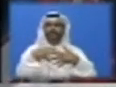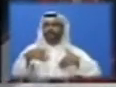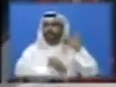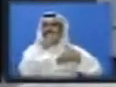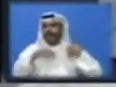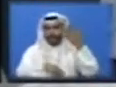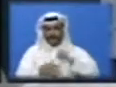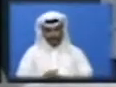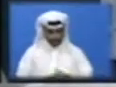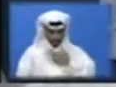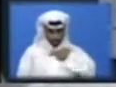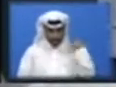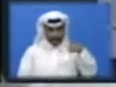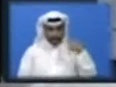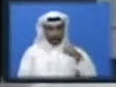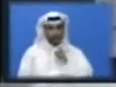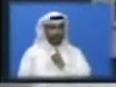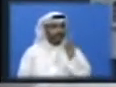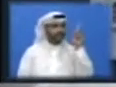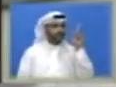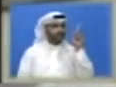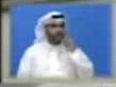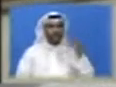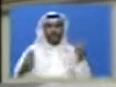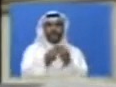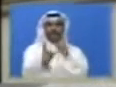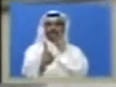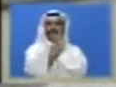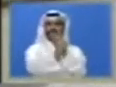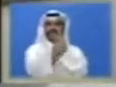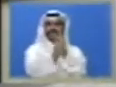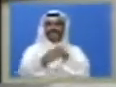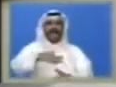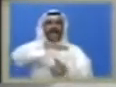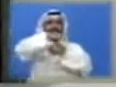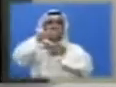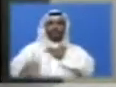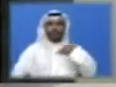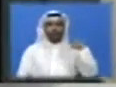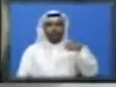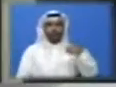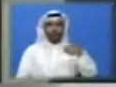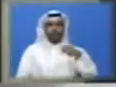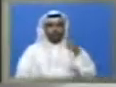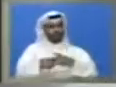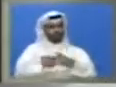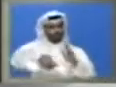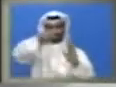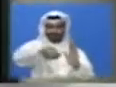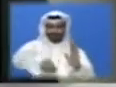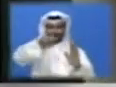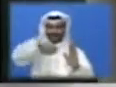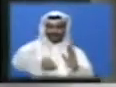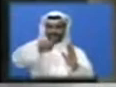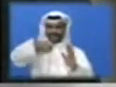مقر الحكومة التقى الوفد البرلماني الكويتي مع رئيس الحكومة السيد ألكسندر فوتشيتش الذي أبدى حرصه